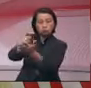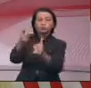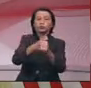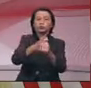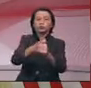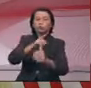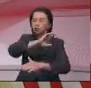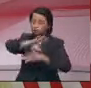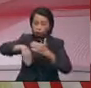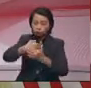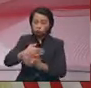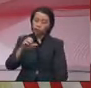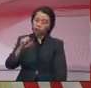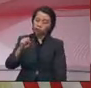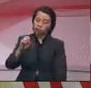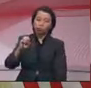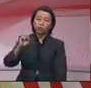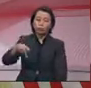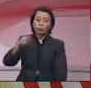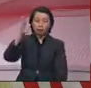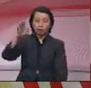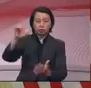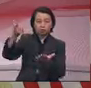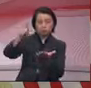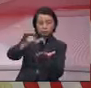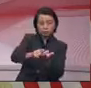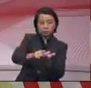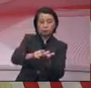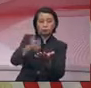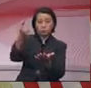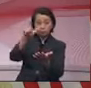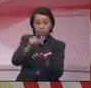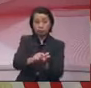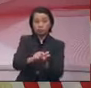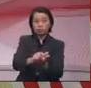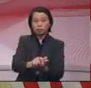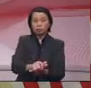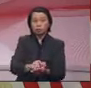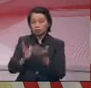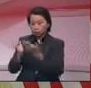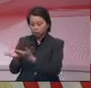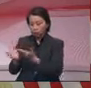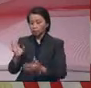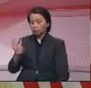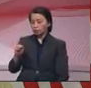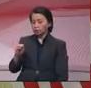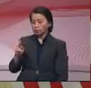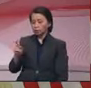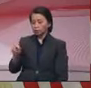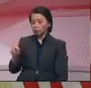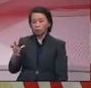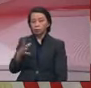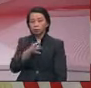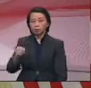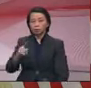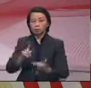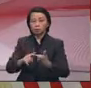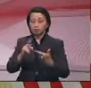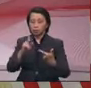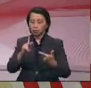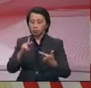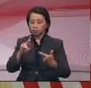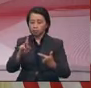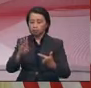detail akan dimuat naik oleh MKN dan juga Kementerian Belia dan